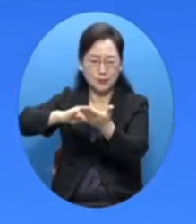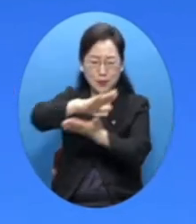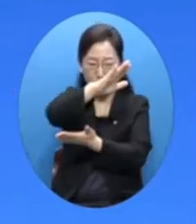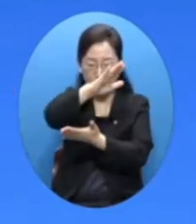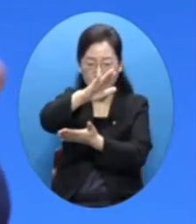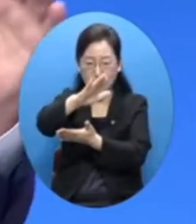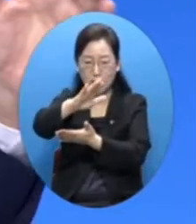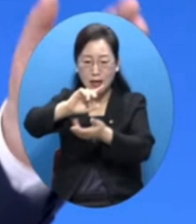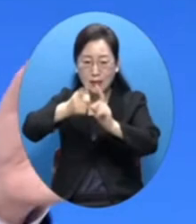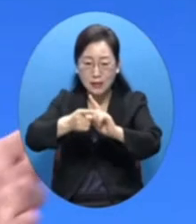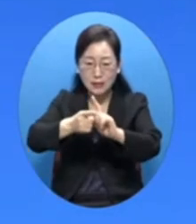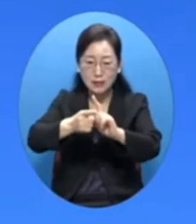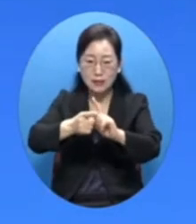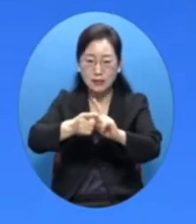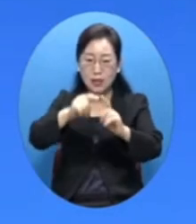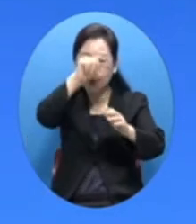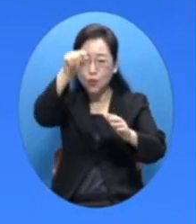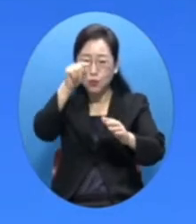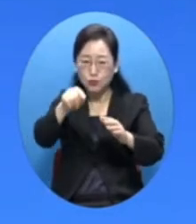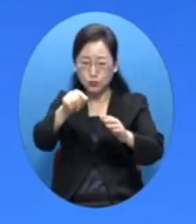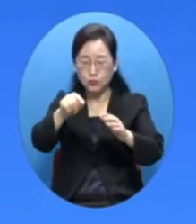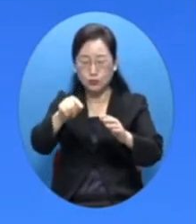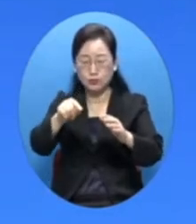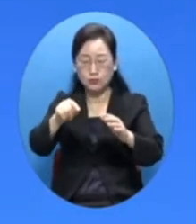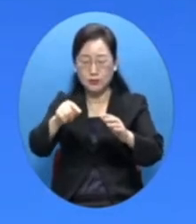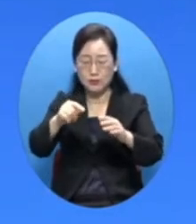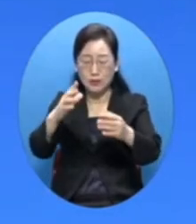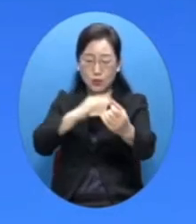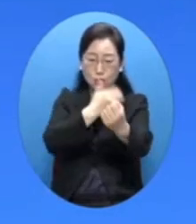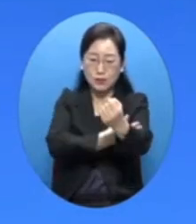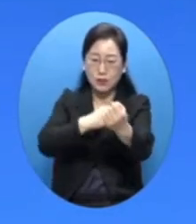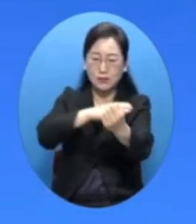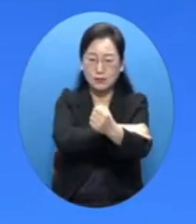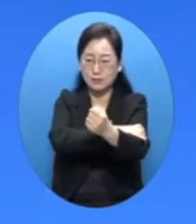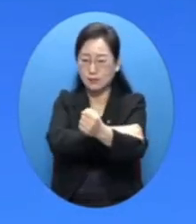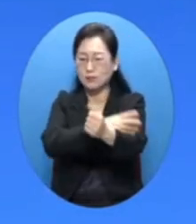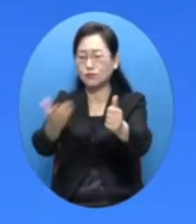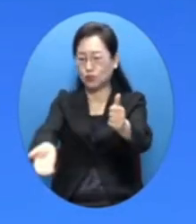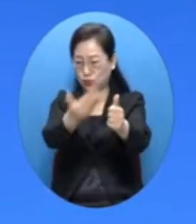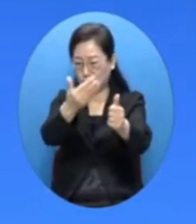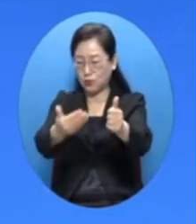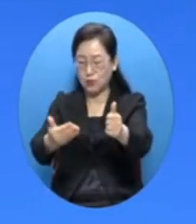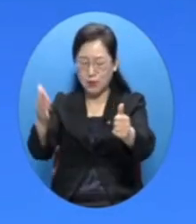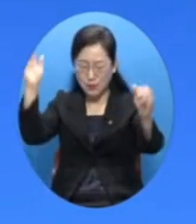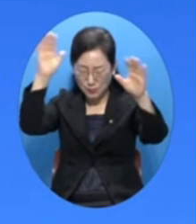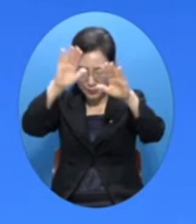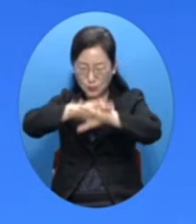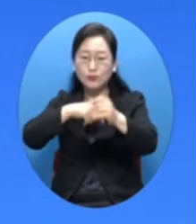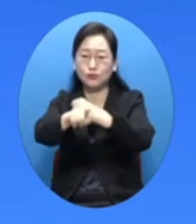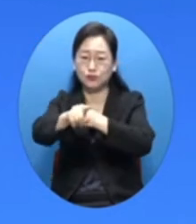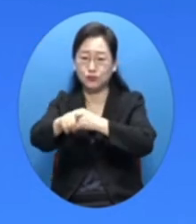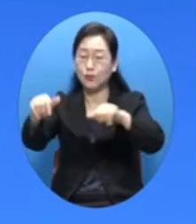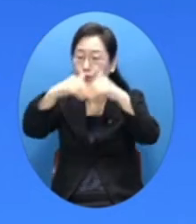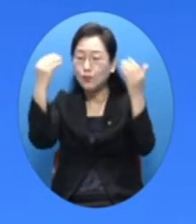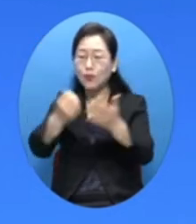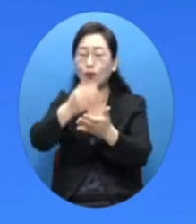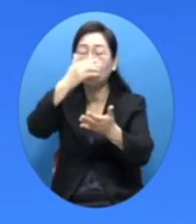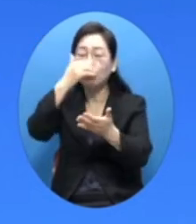다음 온 땅이 흑암이 뒤덮이게 되었습니다. 모든 인류가 죄 가운데 거하게